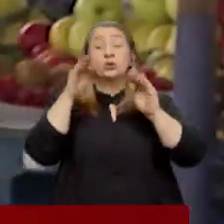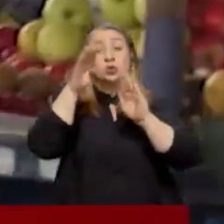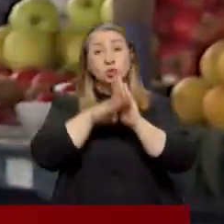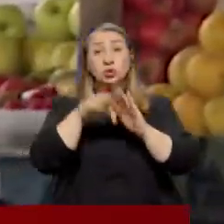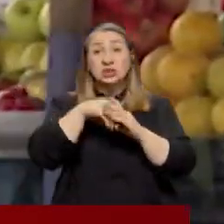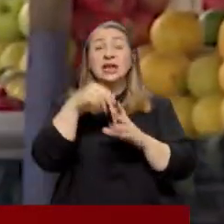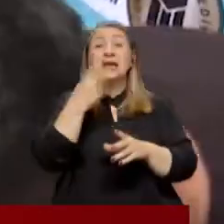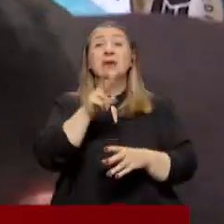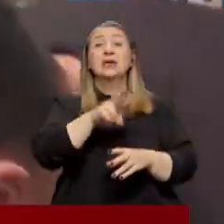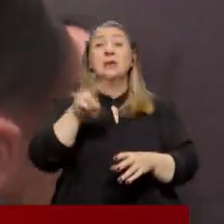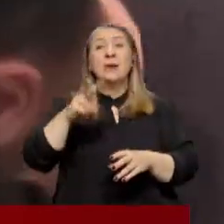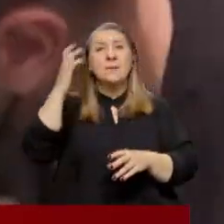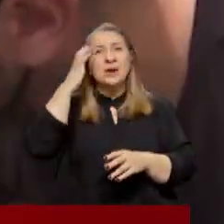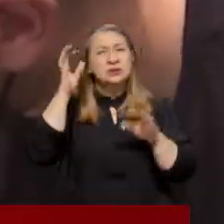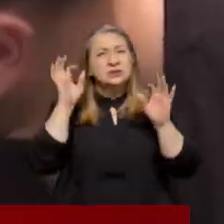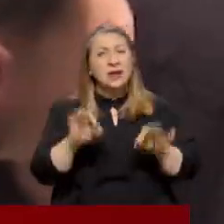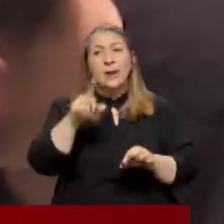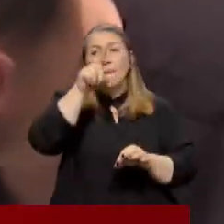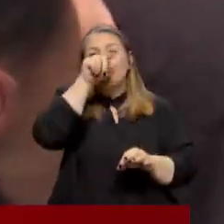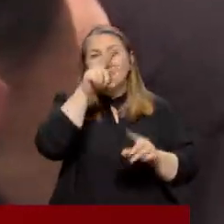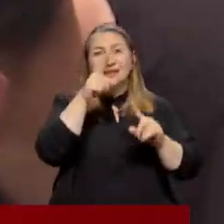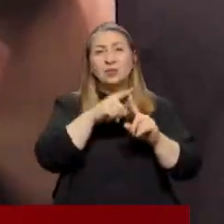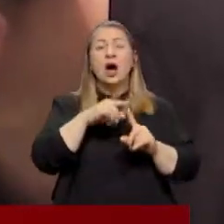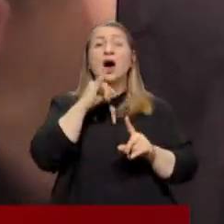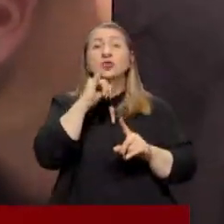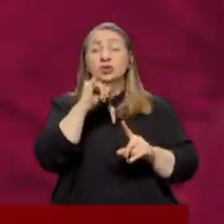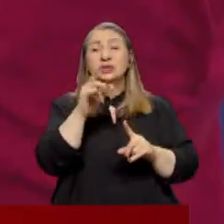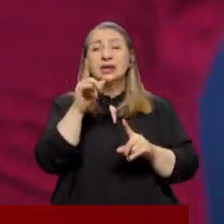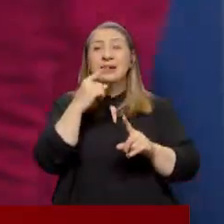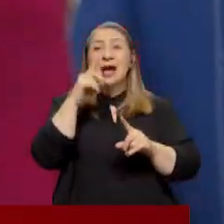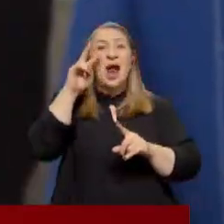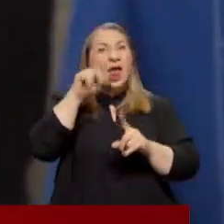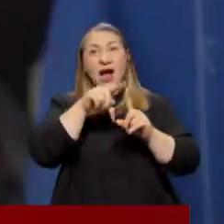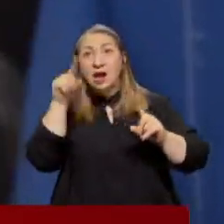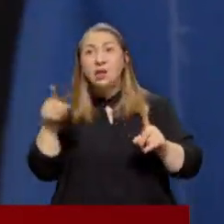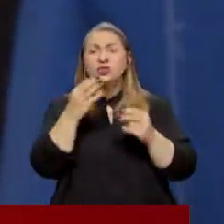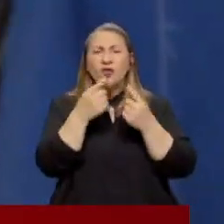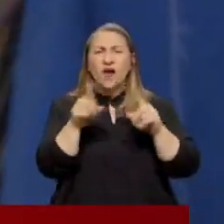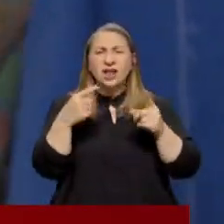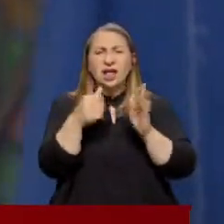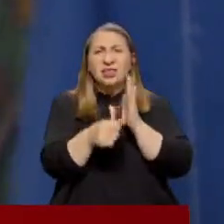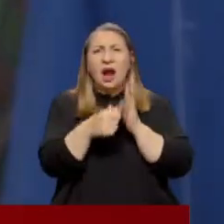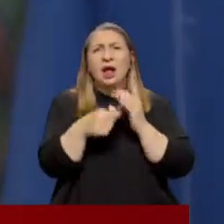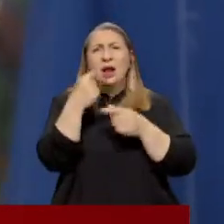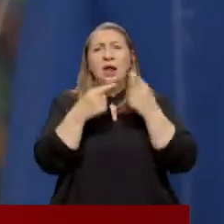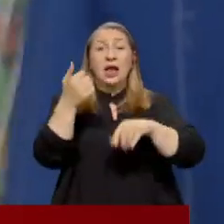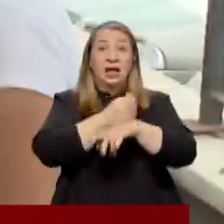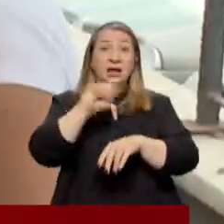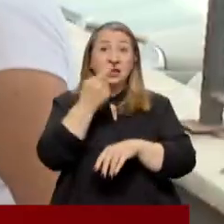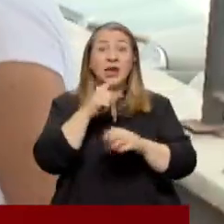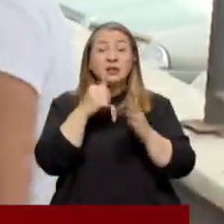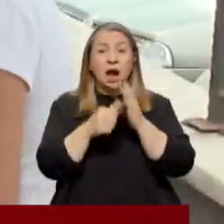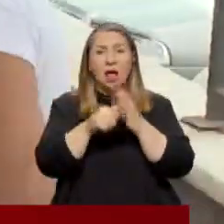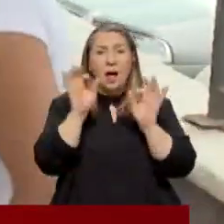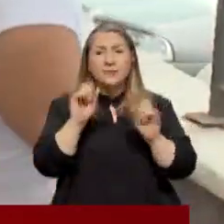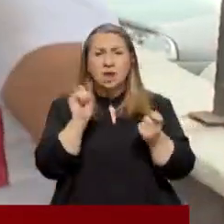için 2022 başından itibaren Mart'tan Temmuz'a, Ağustos'tan yıl sonuna kadar birçok farklı tarihi dillendirdi iktidar. Tarih